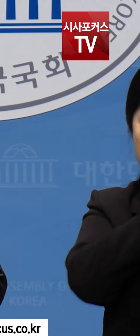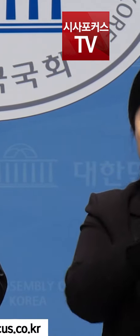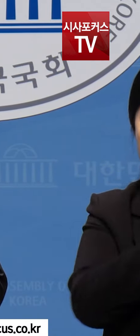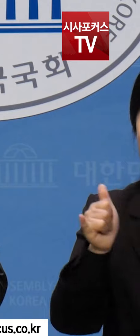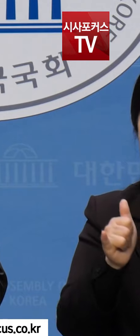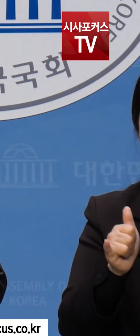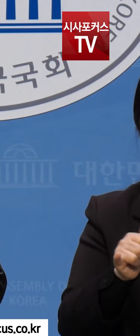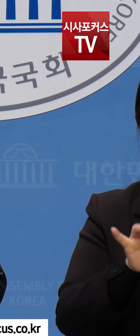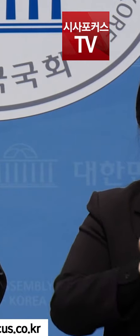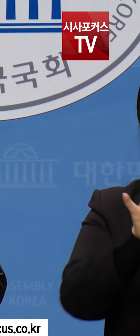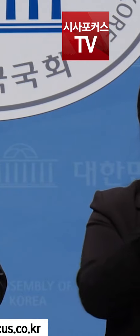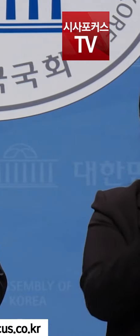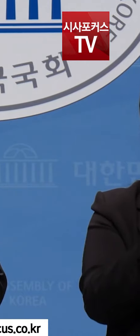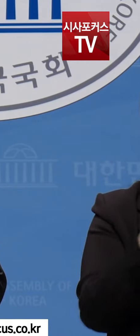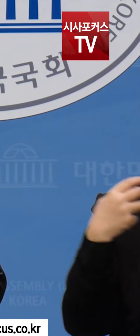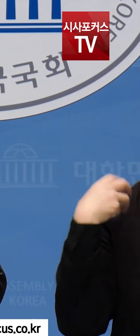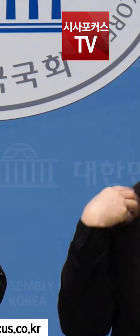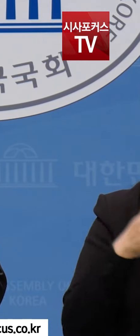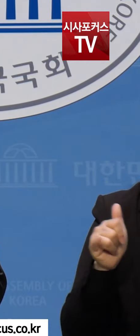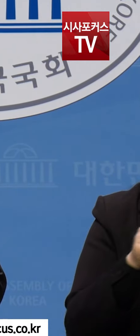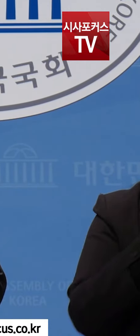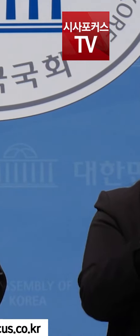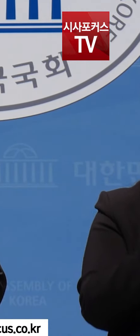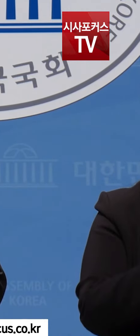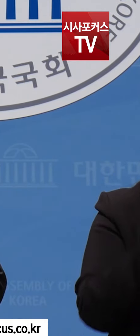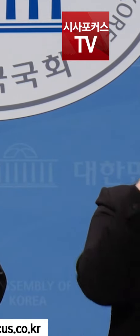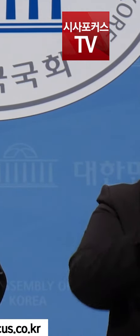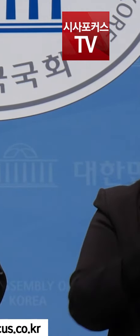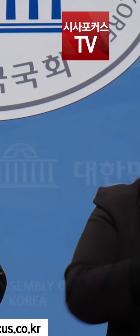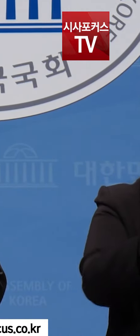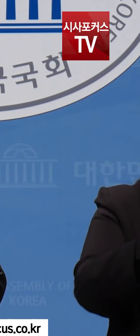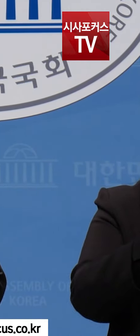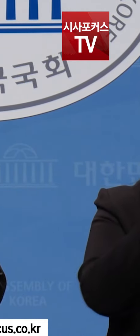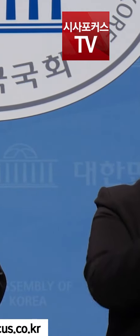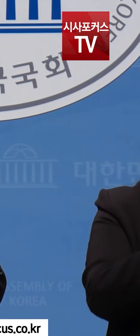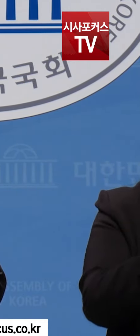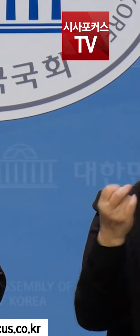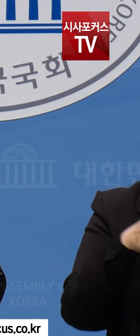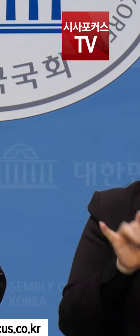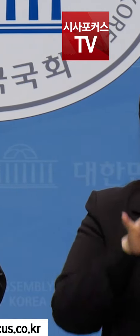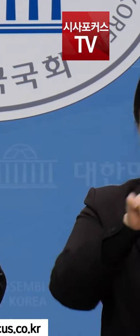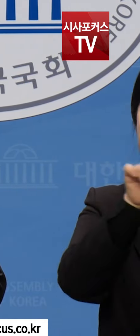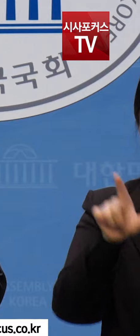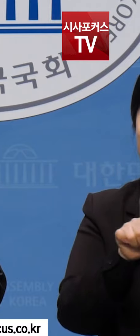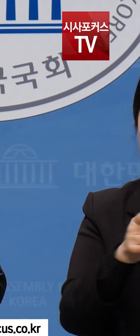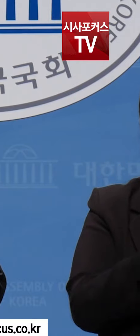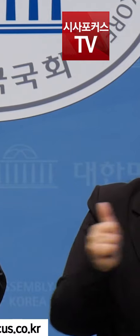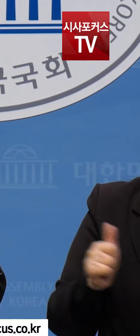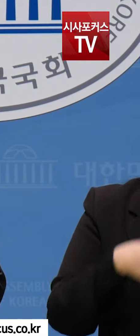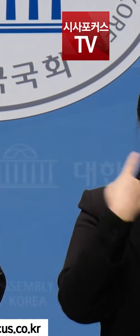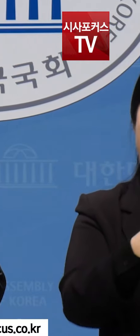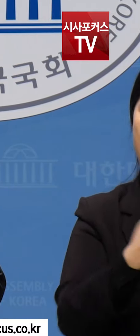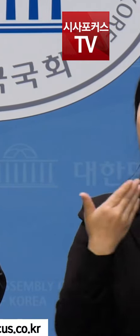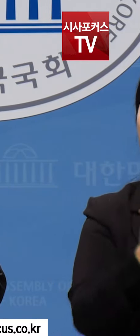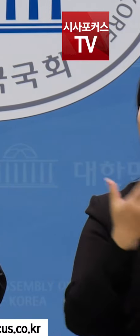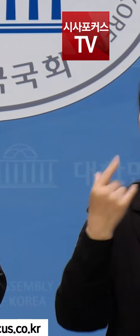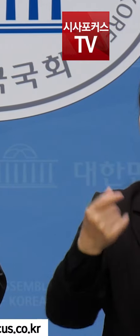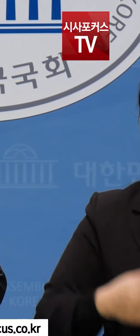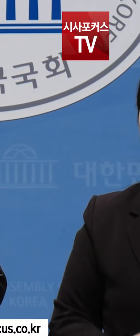임명하는 것은 호주에 대한 외교적 결례이며 호주에 거주하고 있는 우리 동포들을 욕보이는